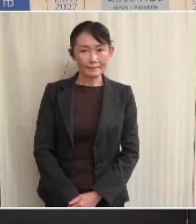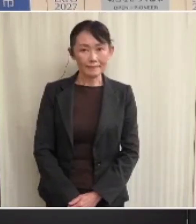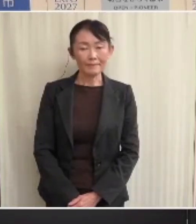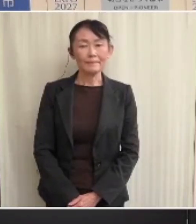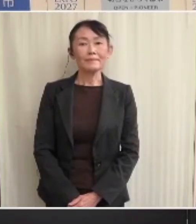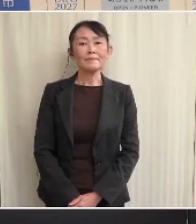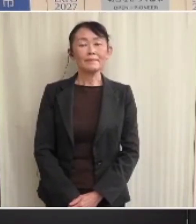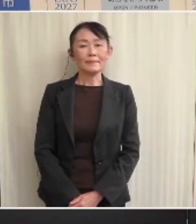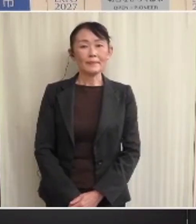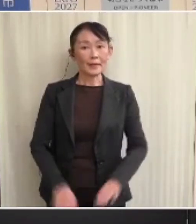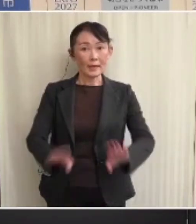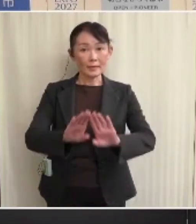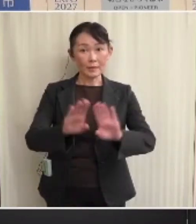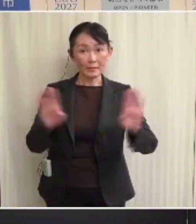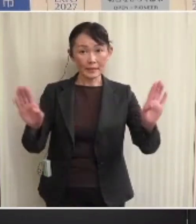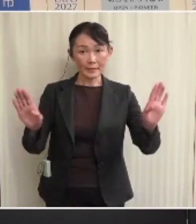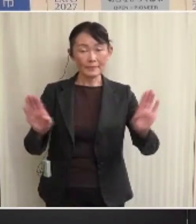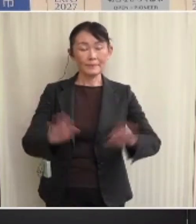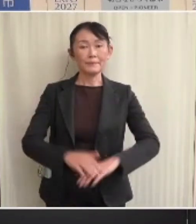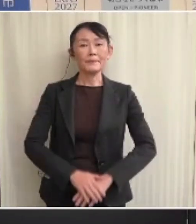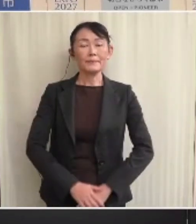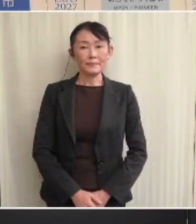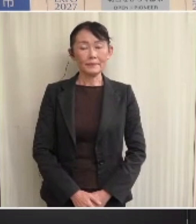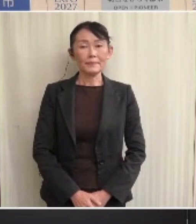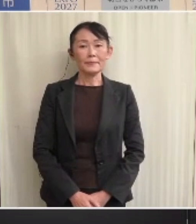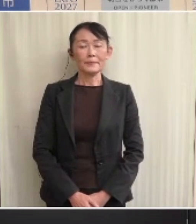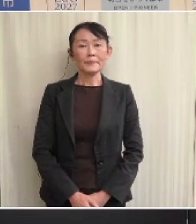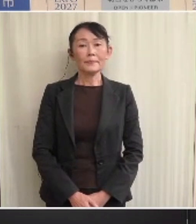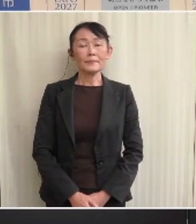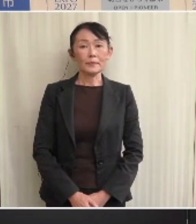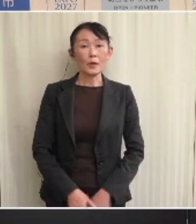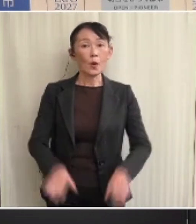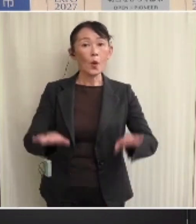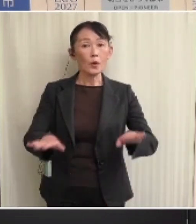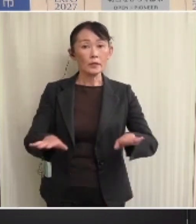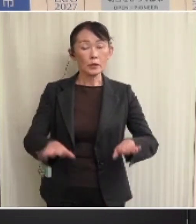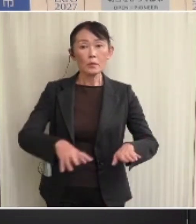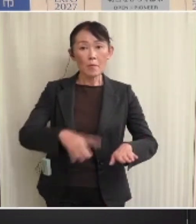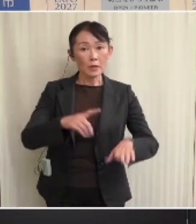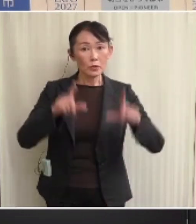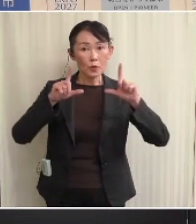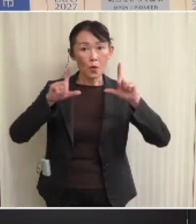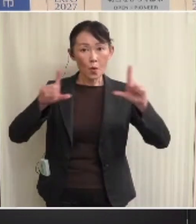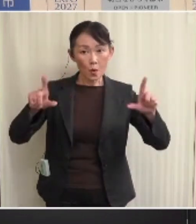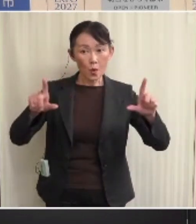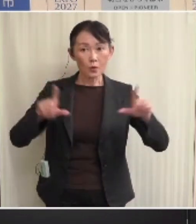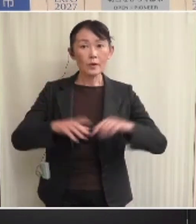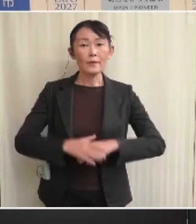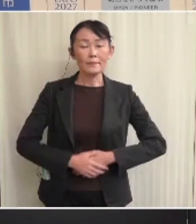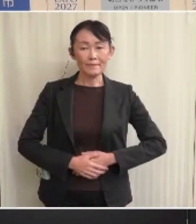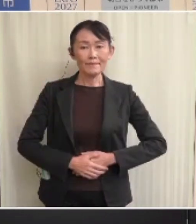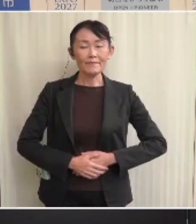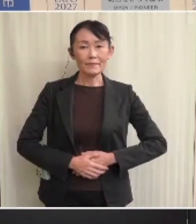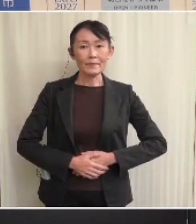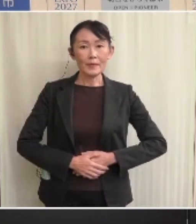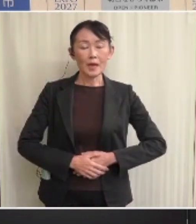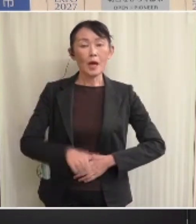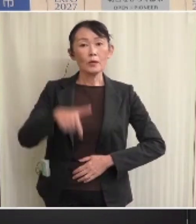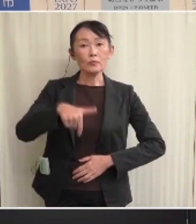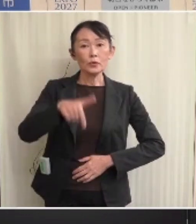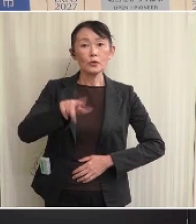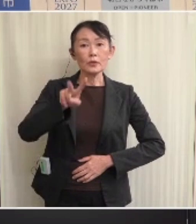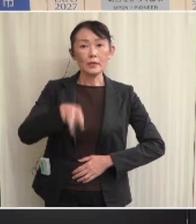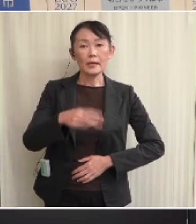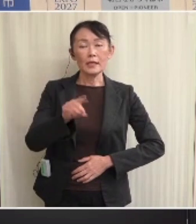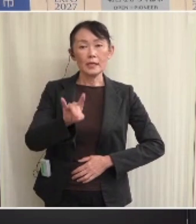はい、それでは定例会見始めます。お願いします。 はい、本日まずご報告するのは、プリキュア20周